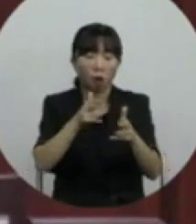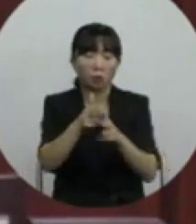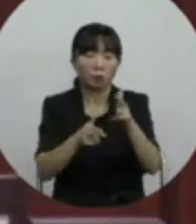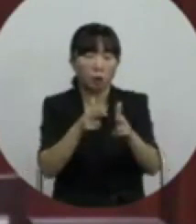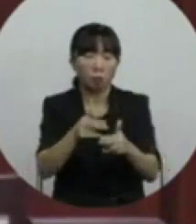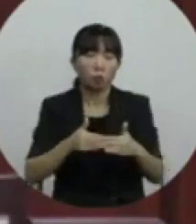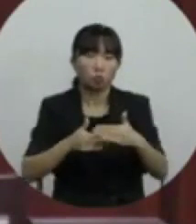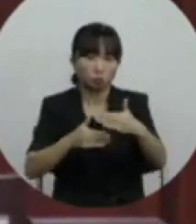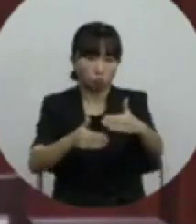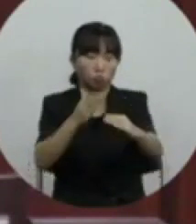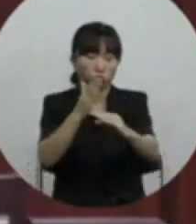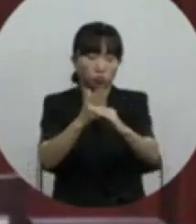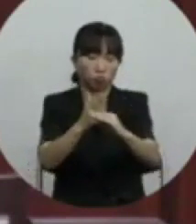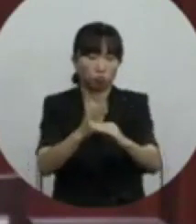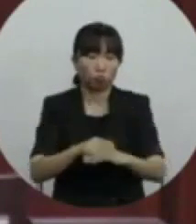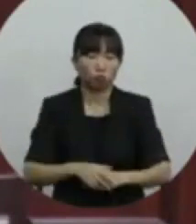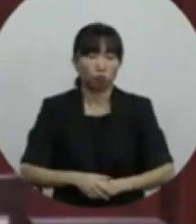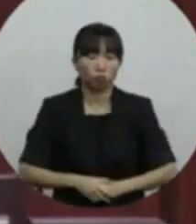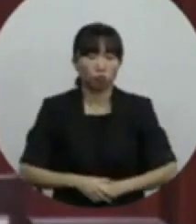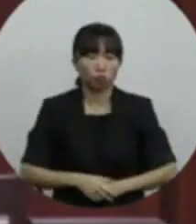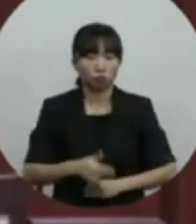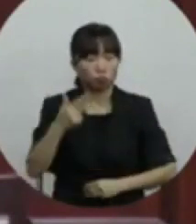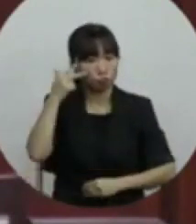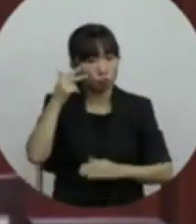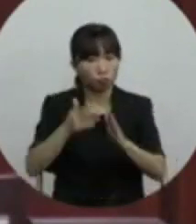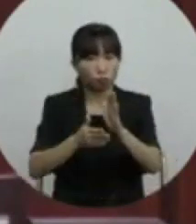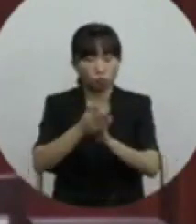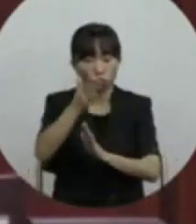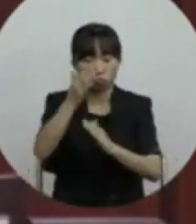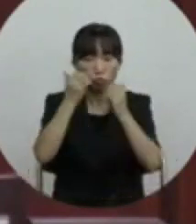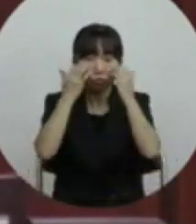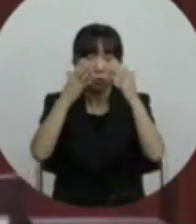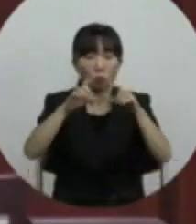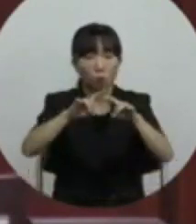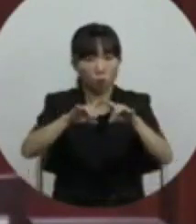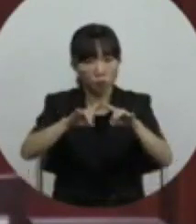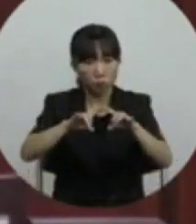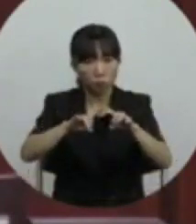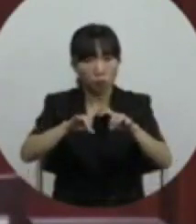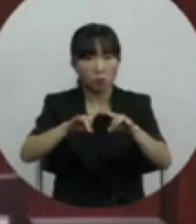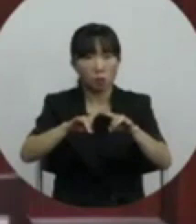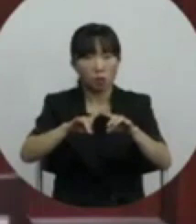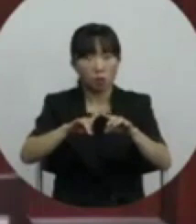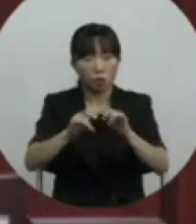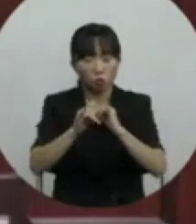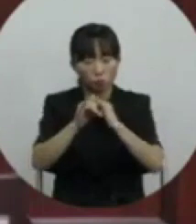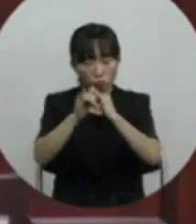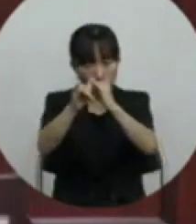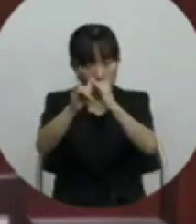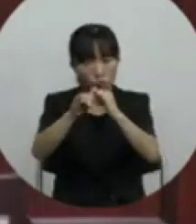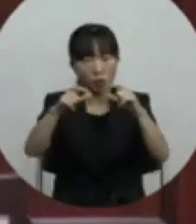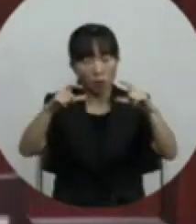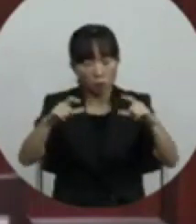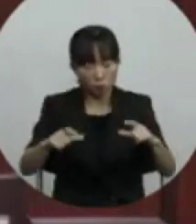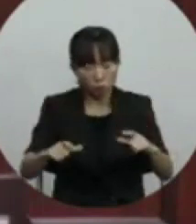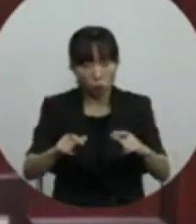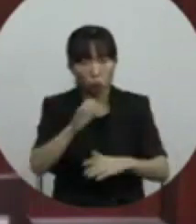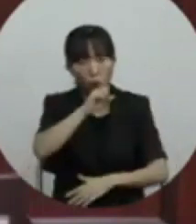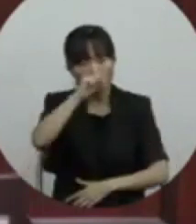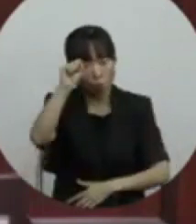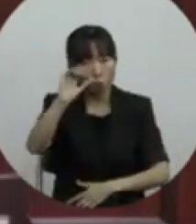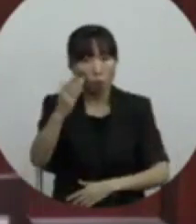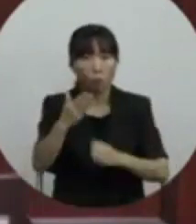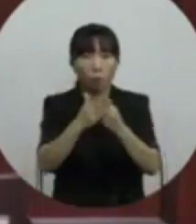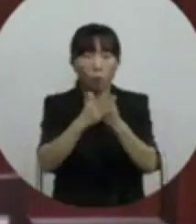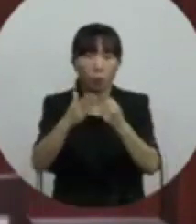왔기 때문입니다. 여주시는 재생에너지 보급 우수 지자체로 선정되어 2022년